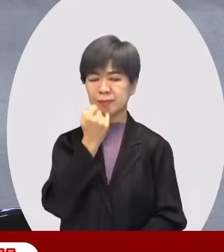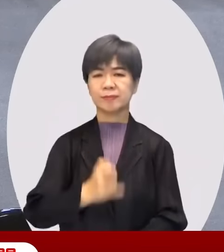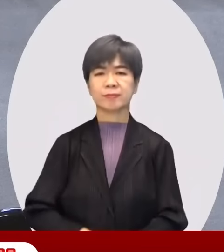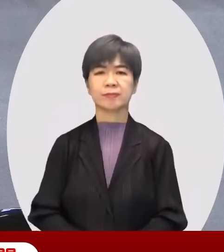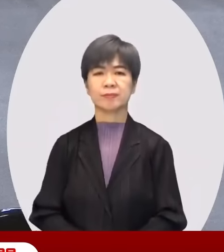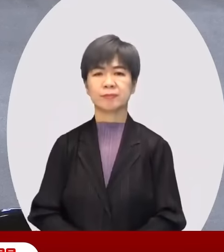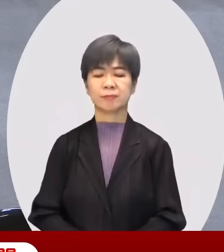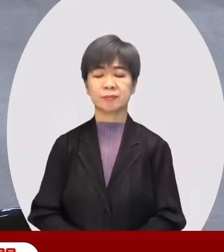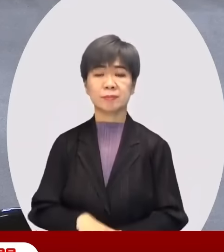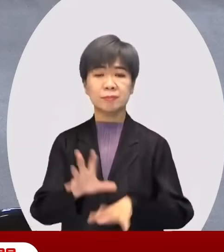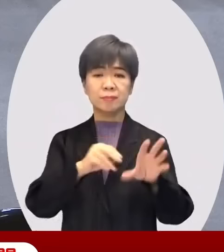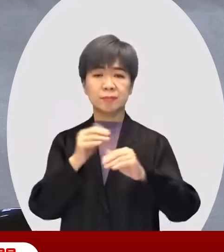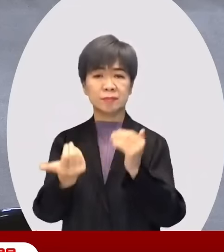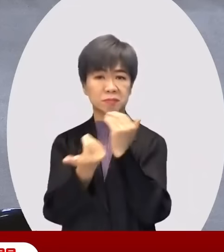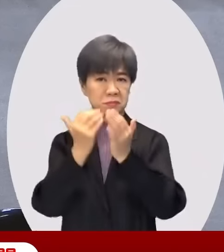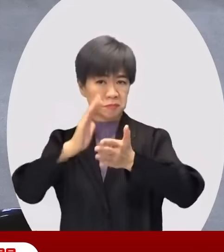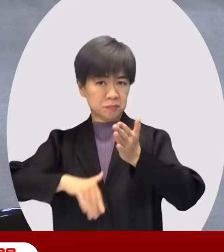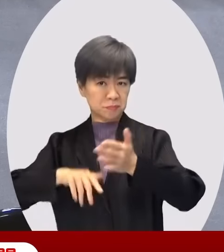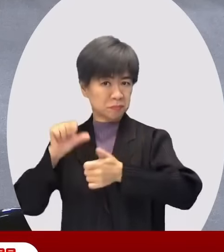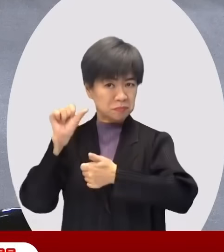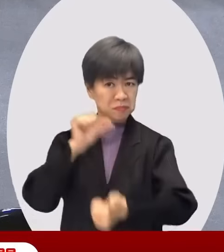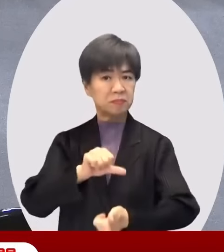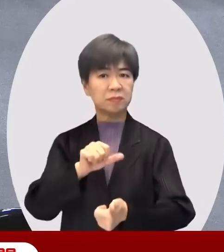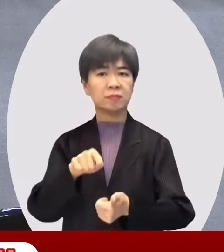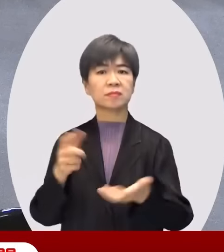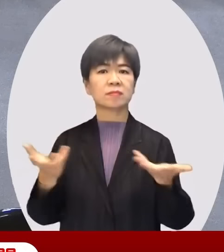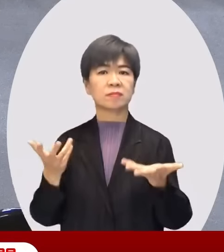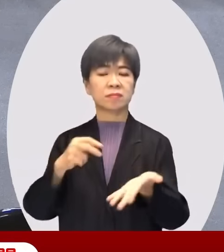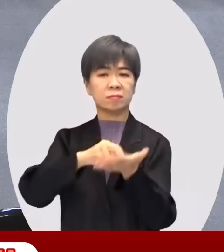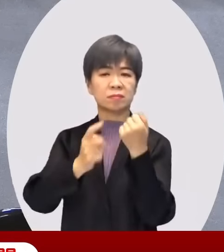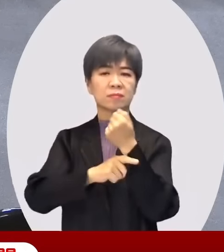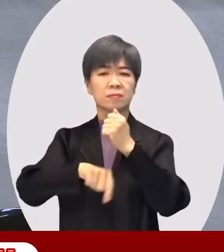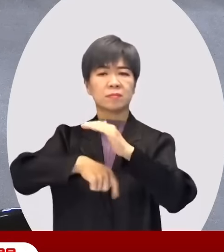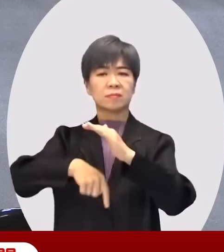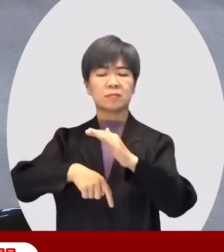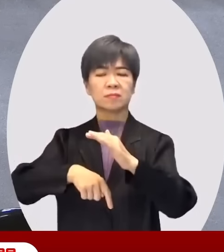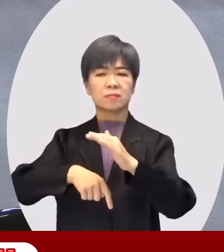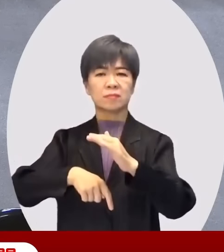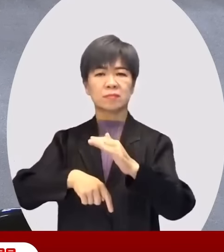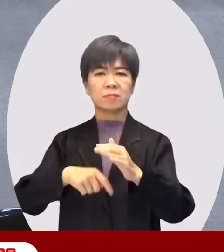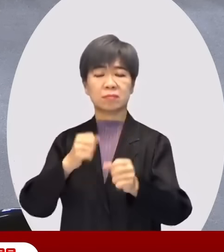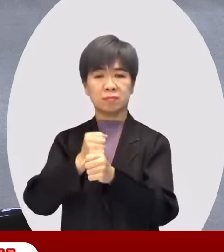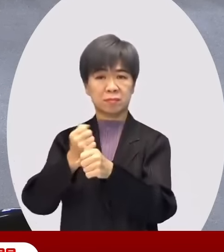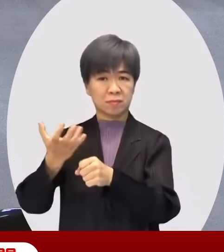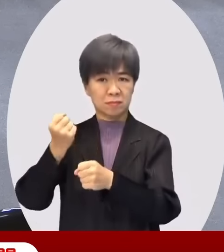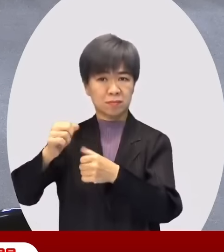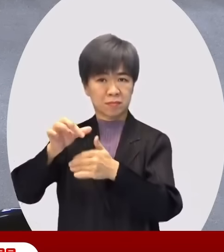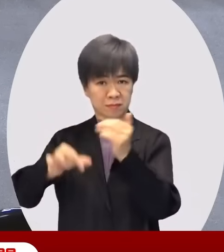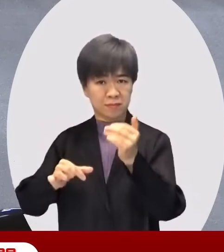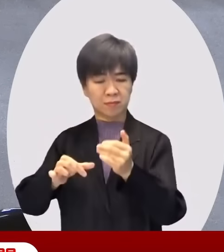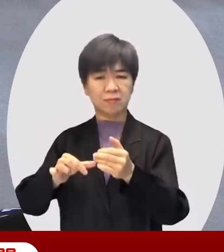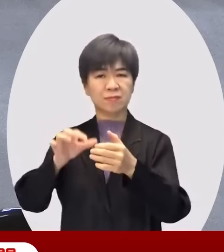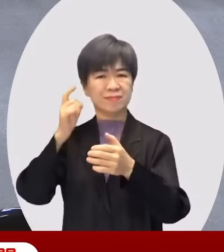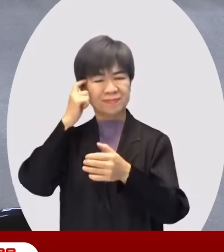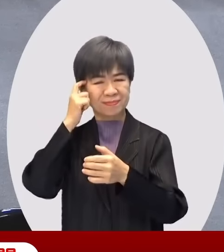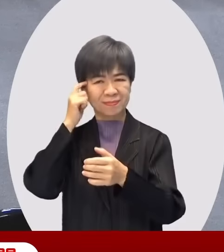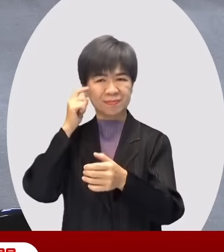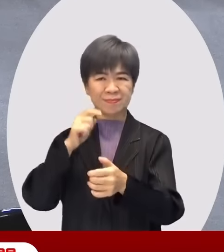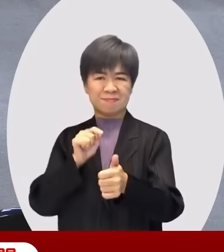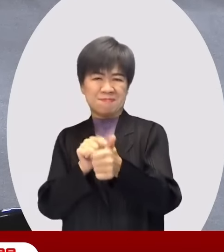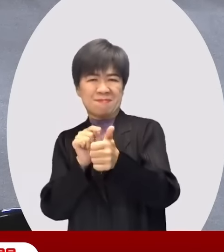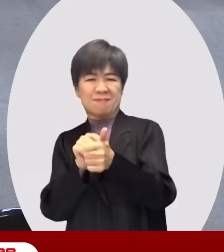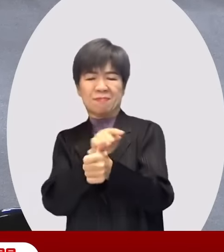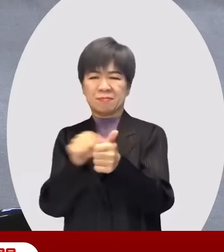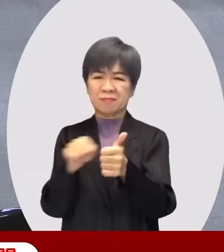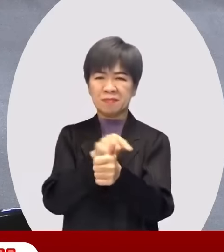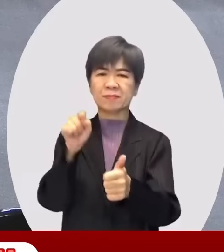好，所以针对隐匿资讯去做处罚，并不是立法委员职权行使法为了要去羞辱